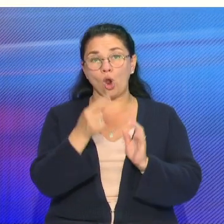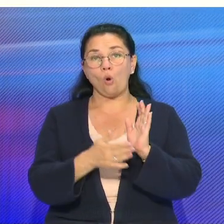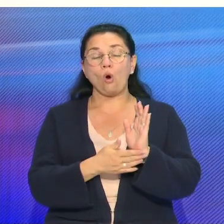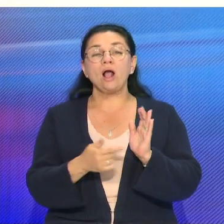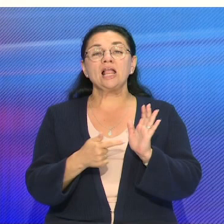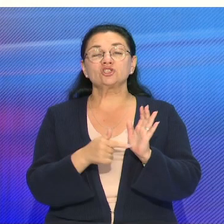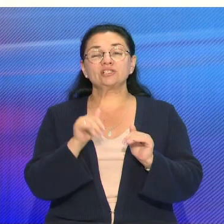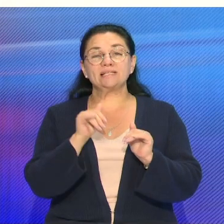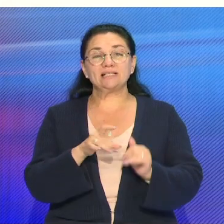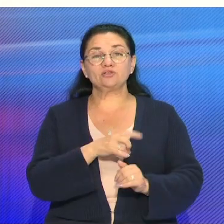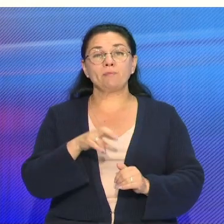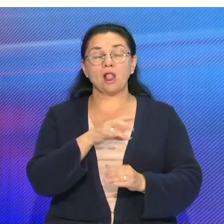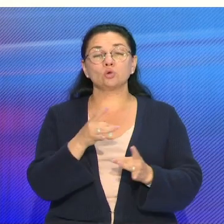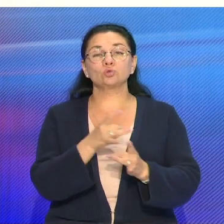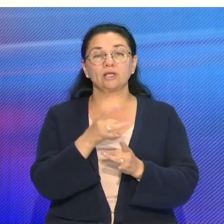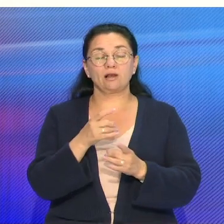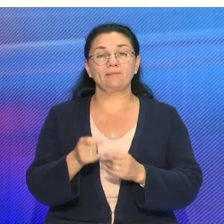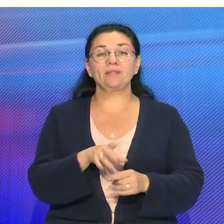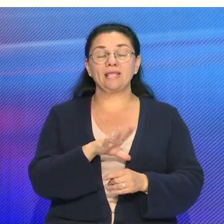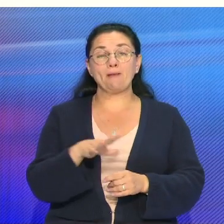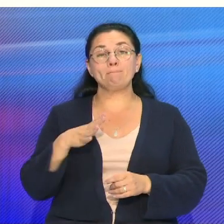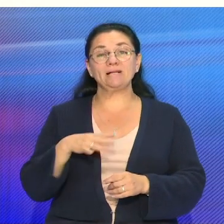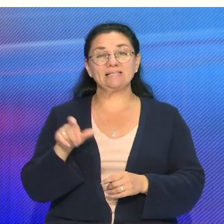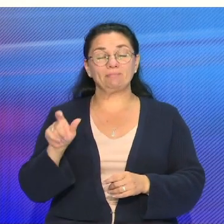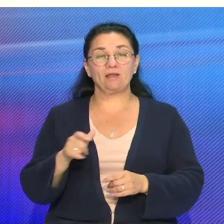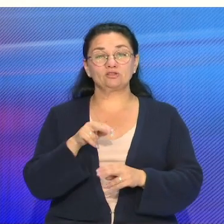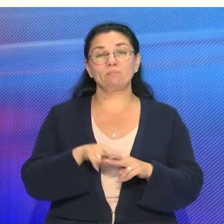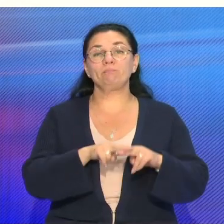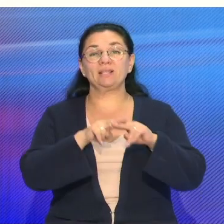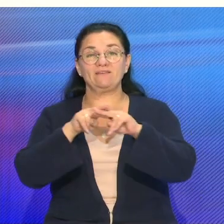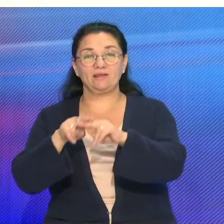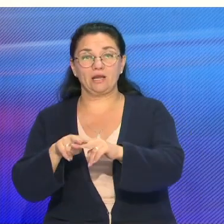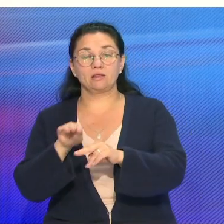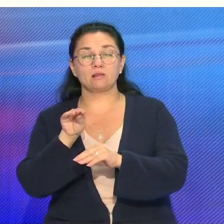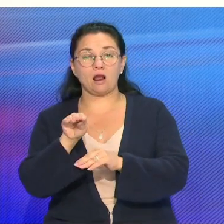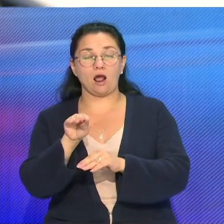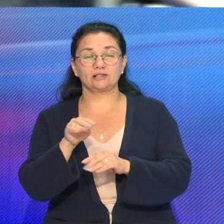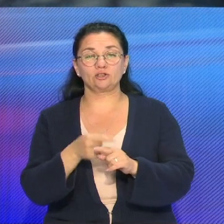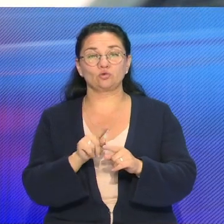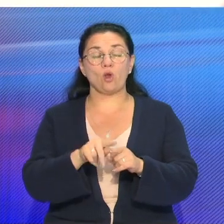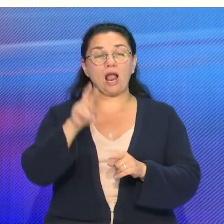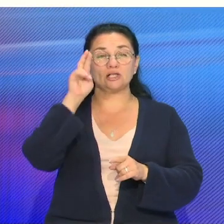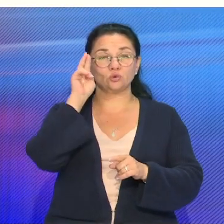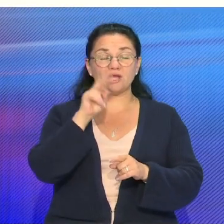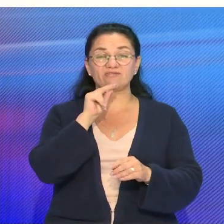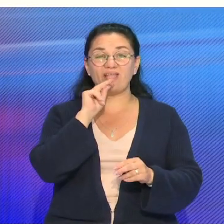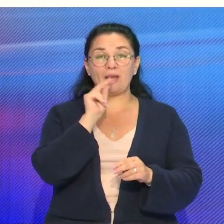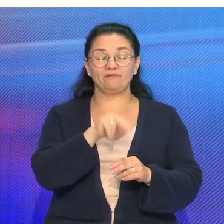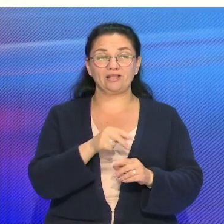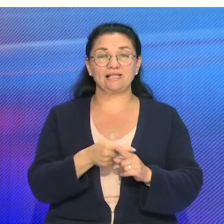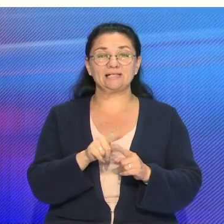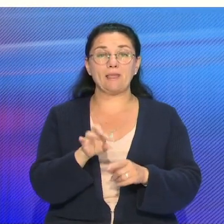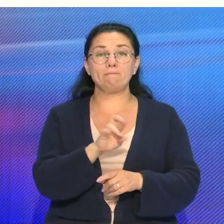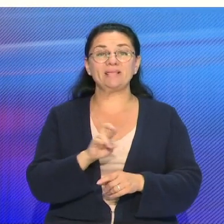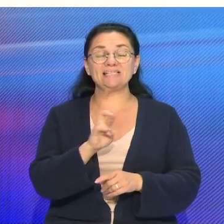тысяч белорусских рублей, привезенные потерпевшими на его карт-счет. С учетом представленных государственным обвинительным доказательств, суд Бериставицкого